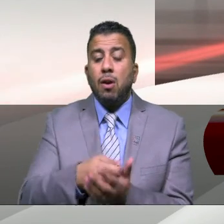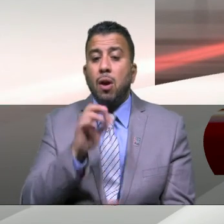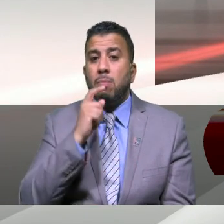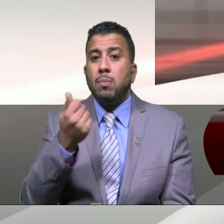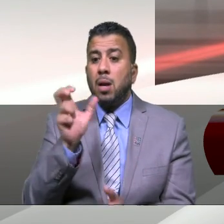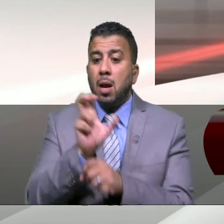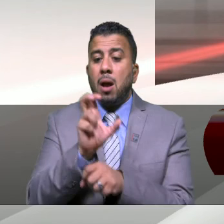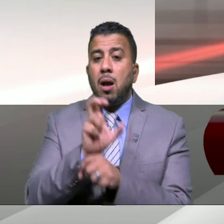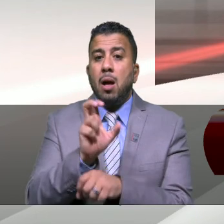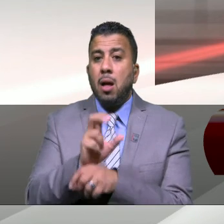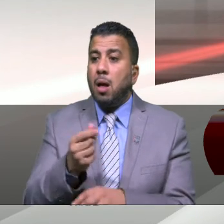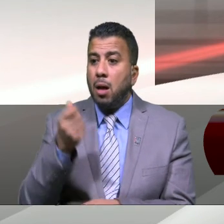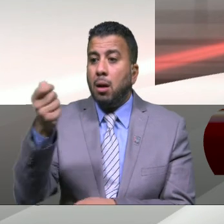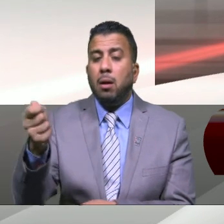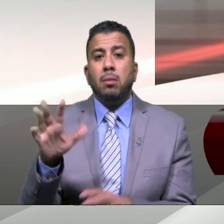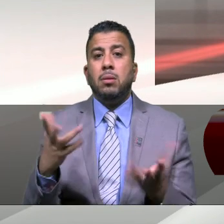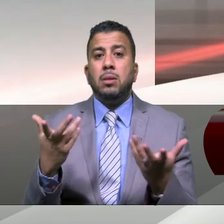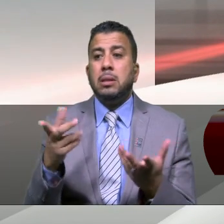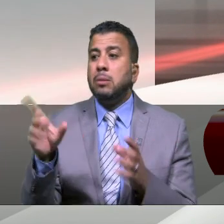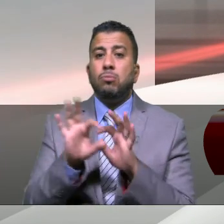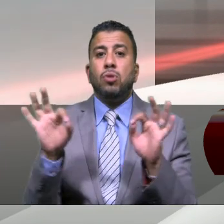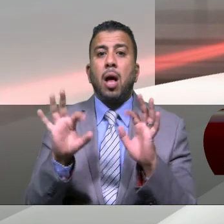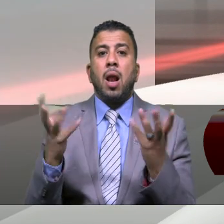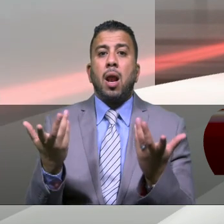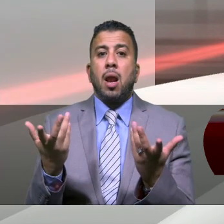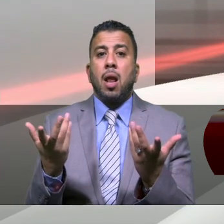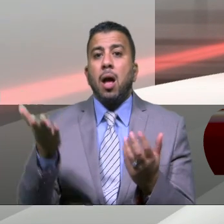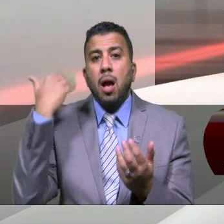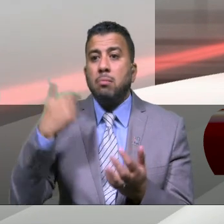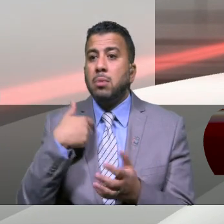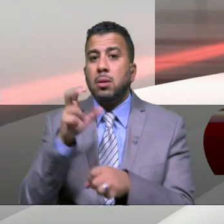خذوا قرض. طيب كيف تعالج هذا؟ لا لا لا لا لا،